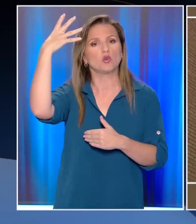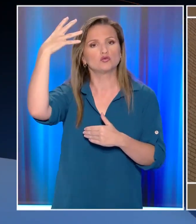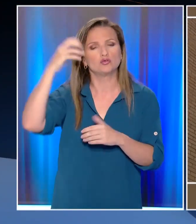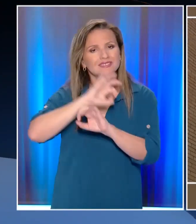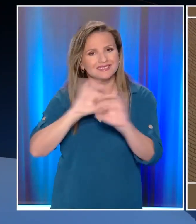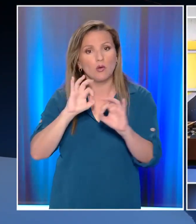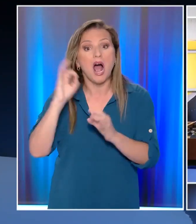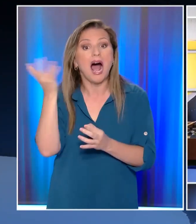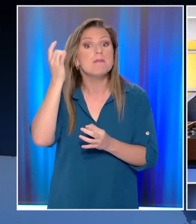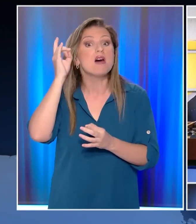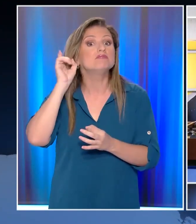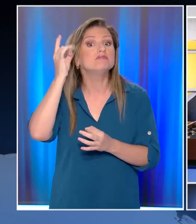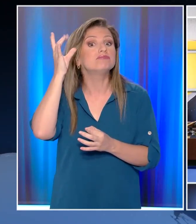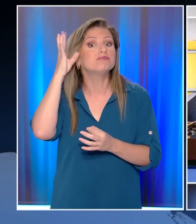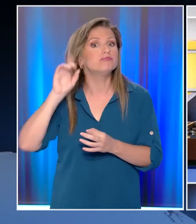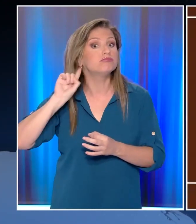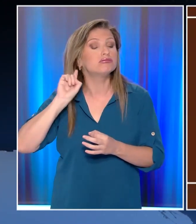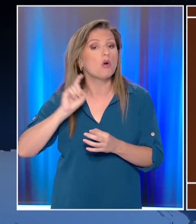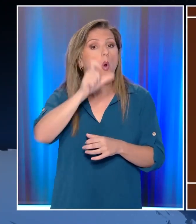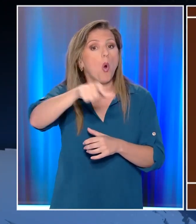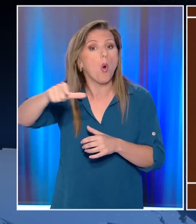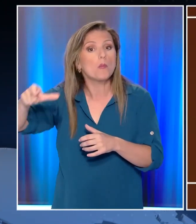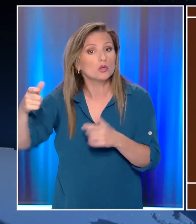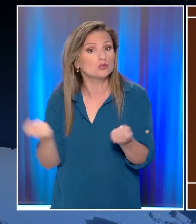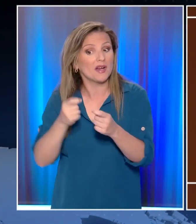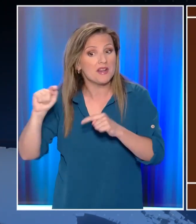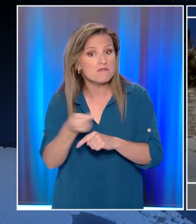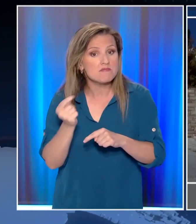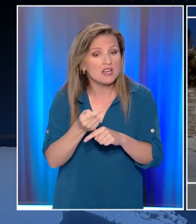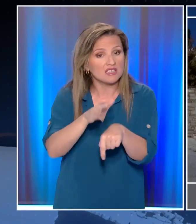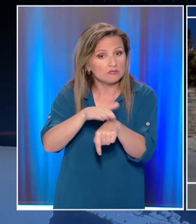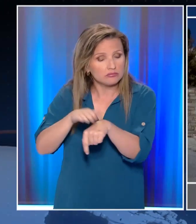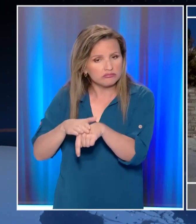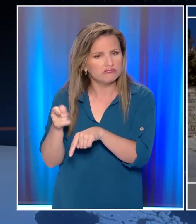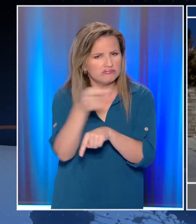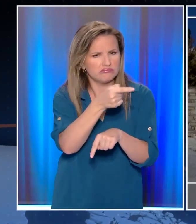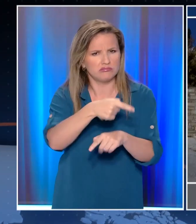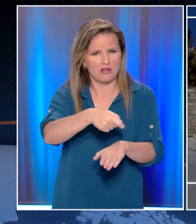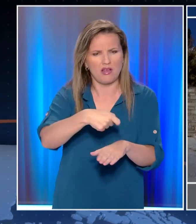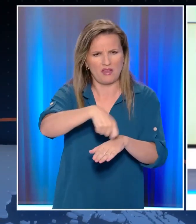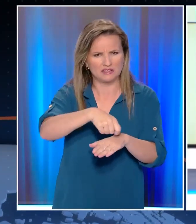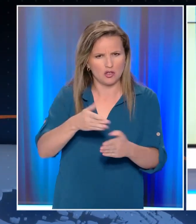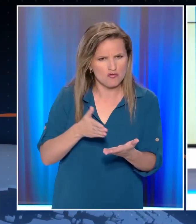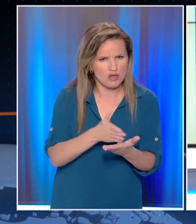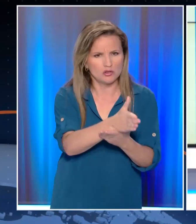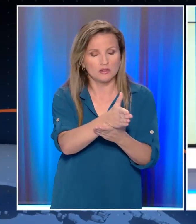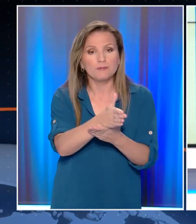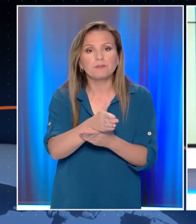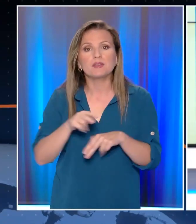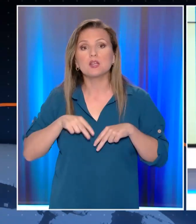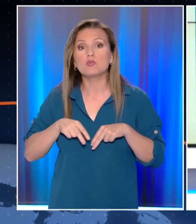υπάρχουν εγκληματικές πράξεις, όποιοι και αν είναι οι φερόμενοι δράστες, θα οδηγηθούν στη δικαιοσύνη. Είναι